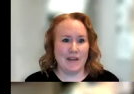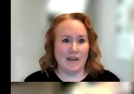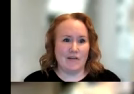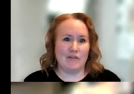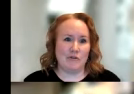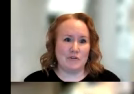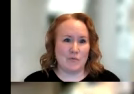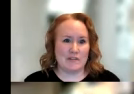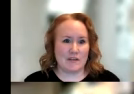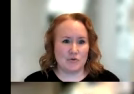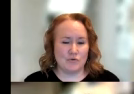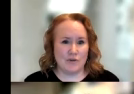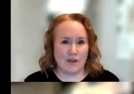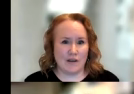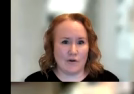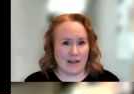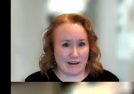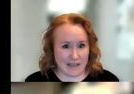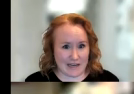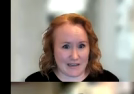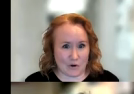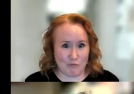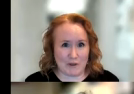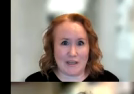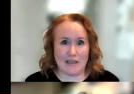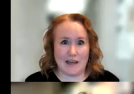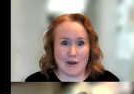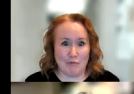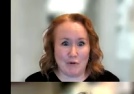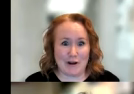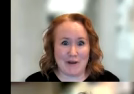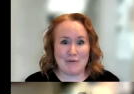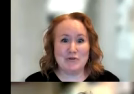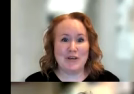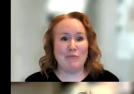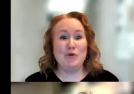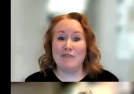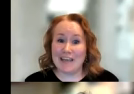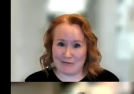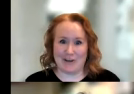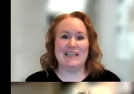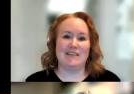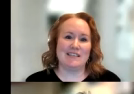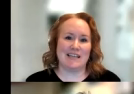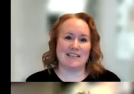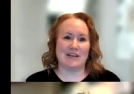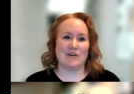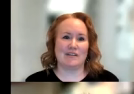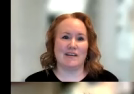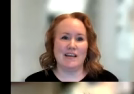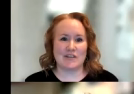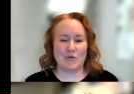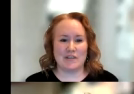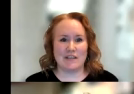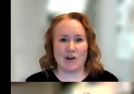høre. Vi får også en presentasjon, og her jeg ikke rettet opp I programmet, men Toril Brudvik fra